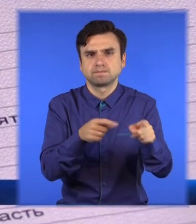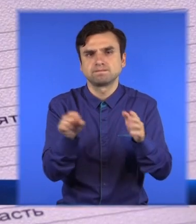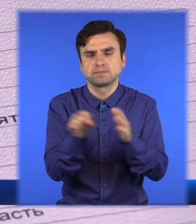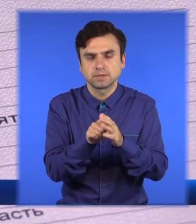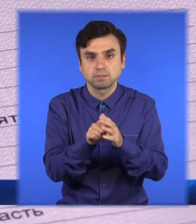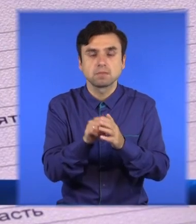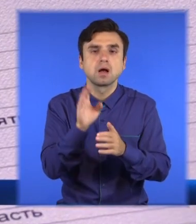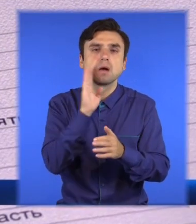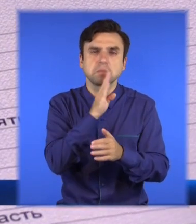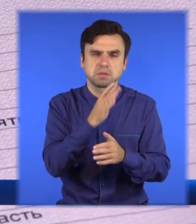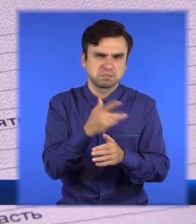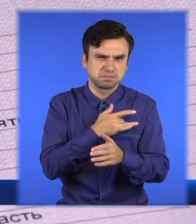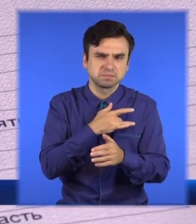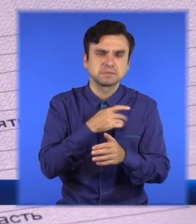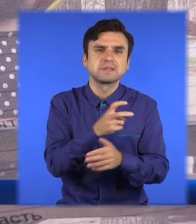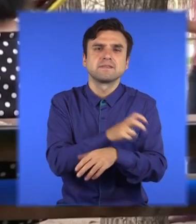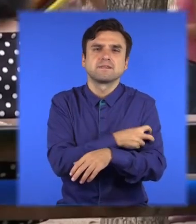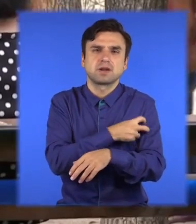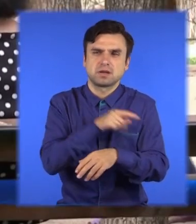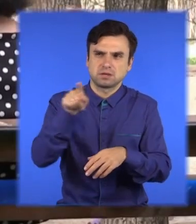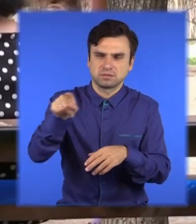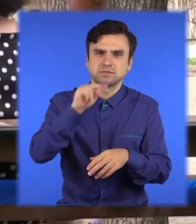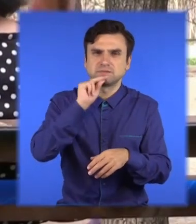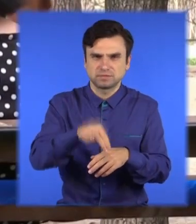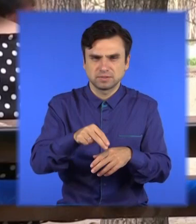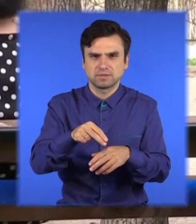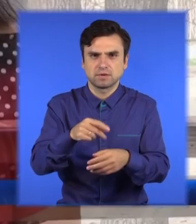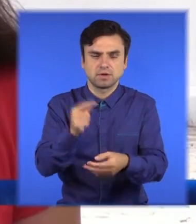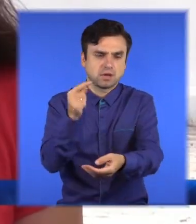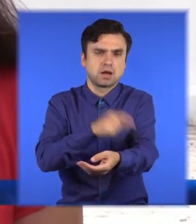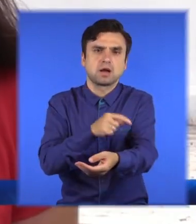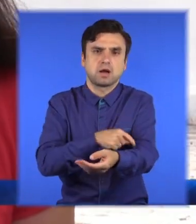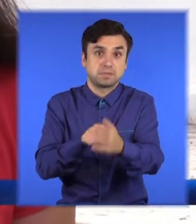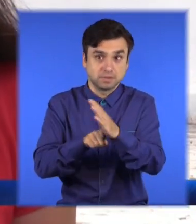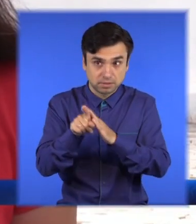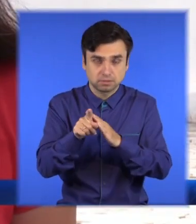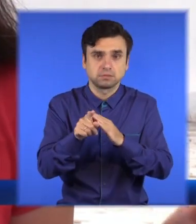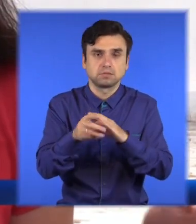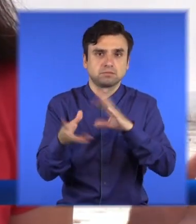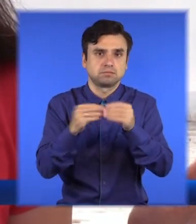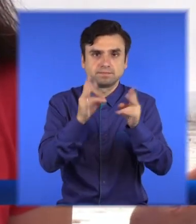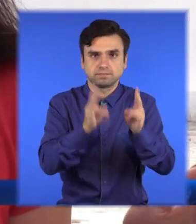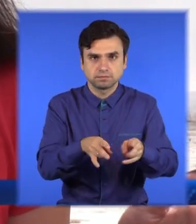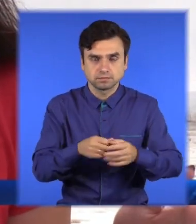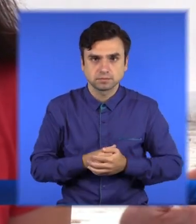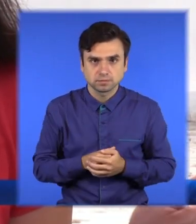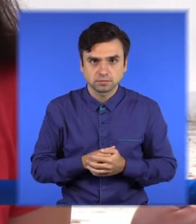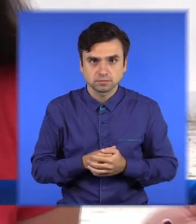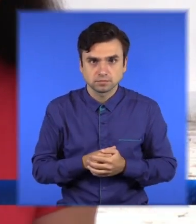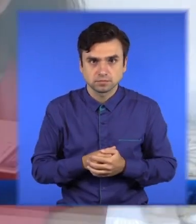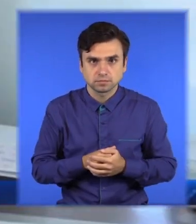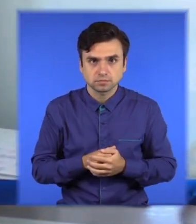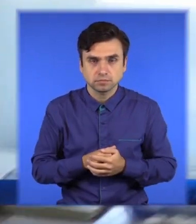2 тижні, проте врятувати його так і не вдалося. Молода мама впевнена, все після крапельниці туліксону, яку вила її